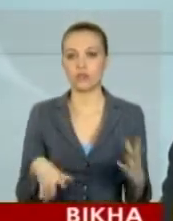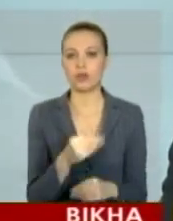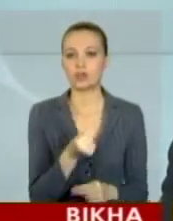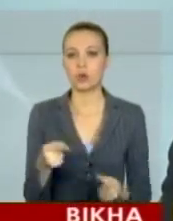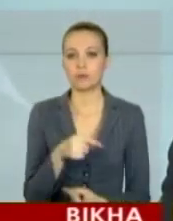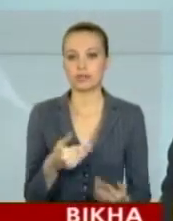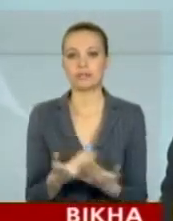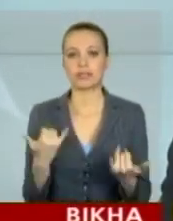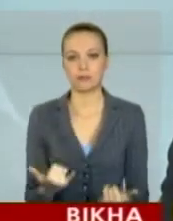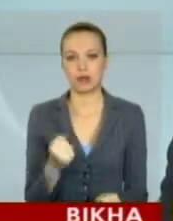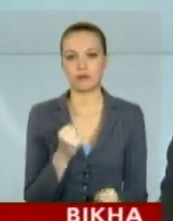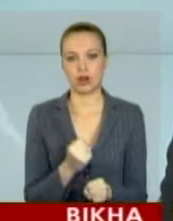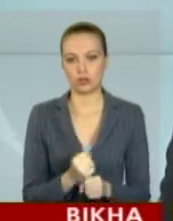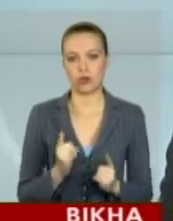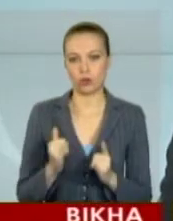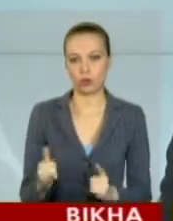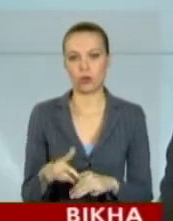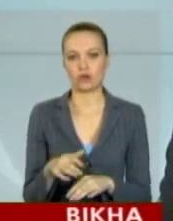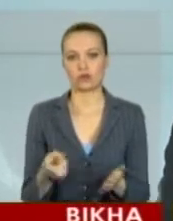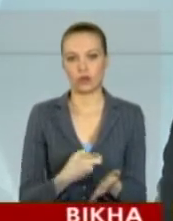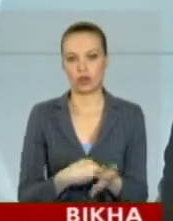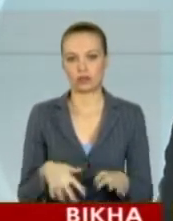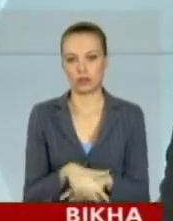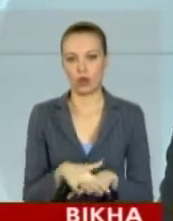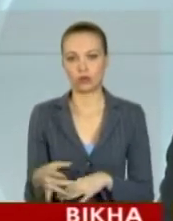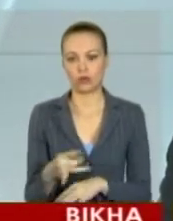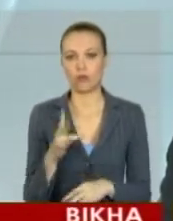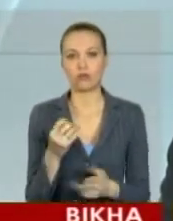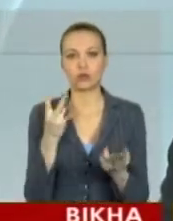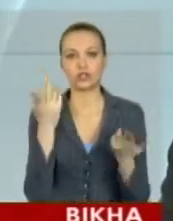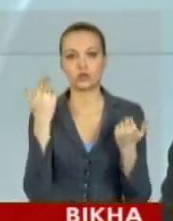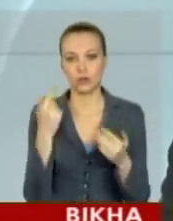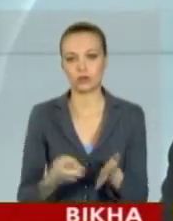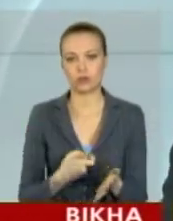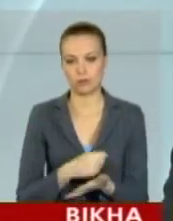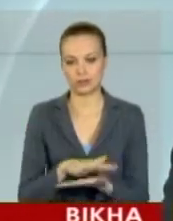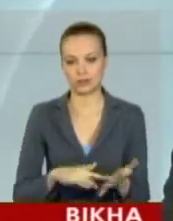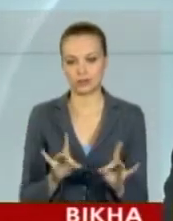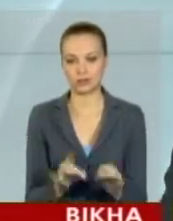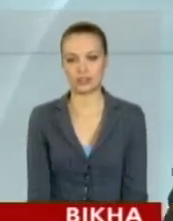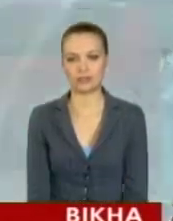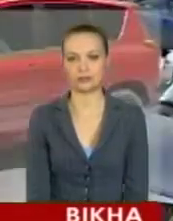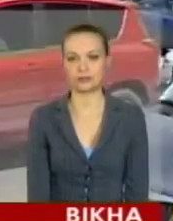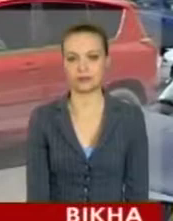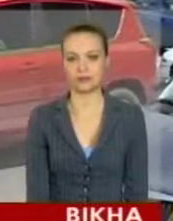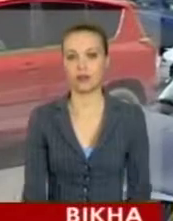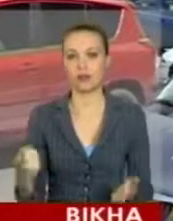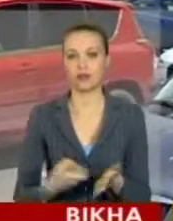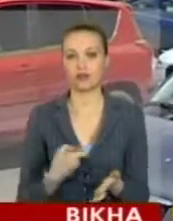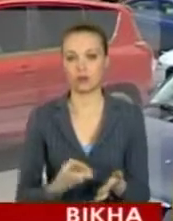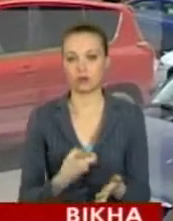бізнес відтепер працюватиме на Донецьку Народну Республіку. Про нескорений Донбас у наступному сюжеті.